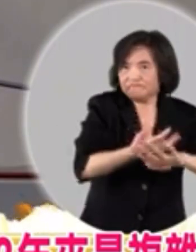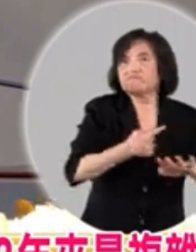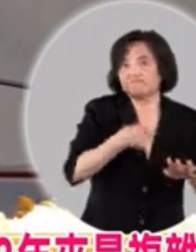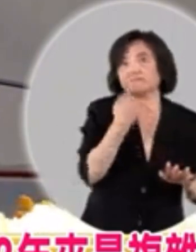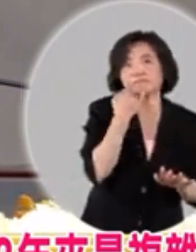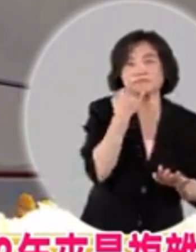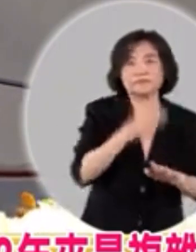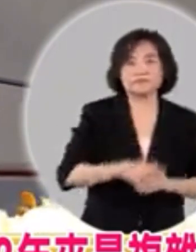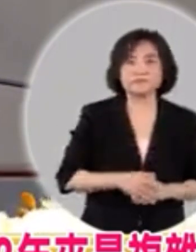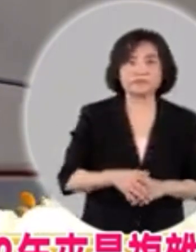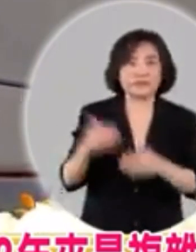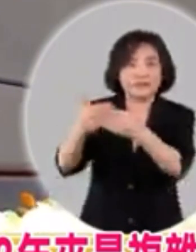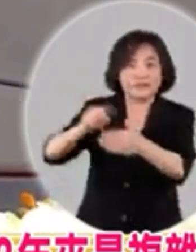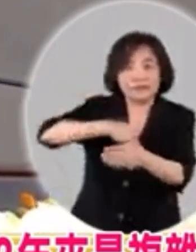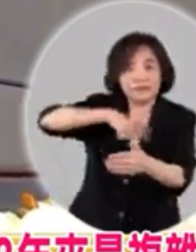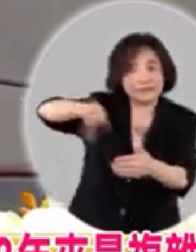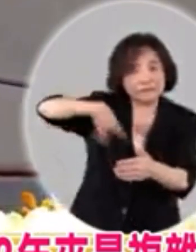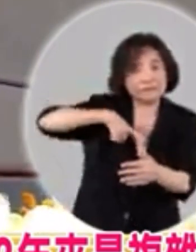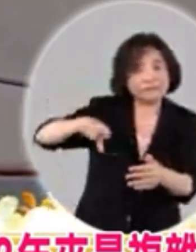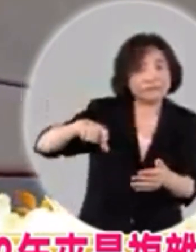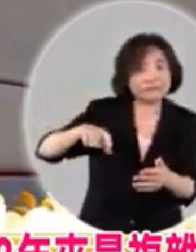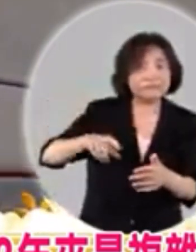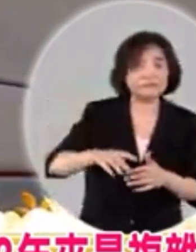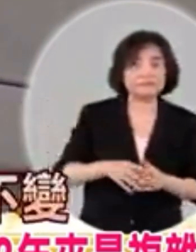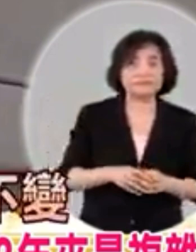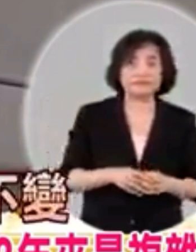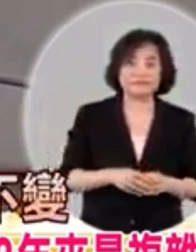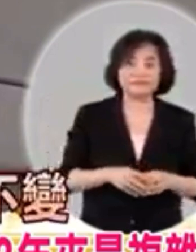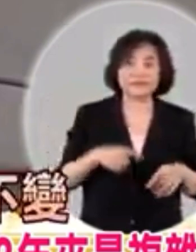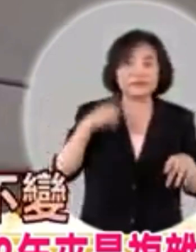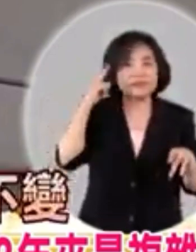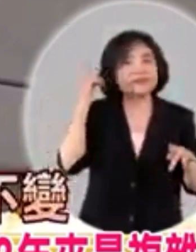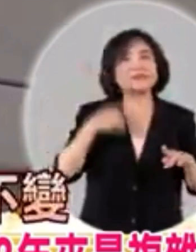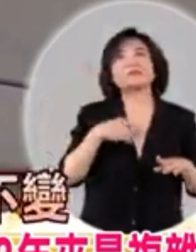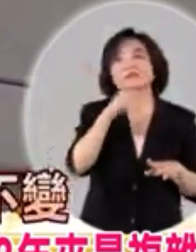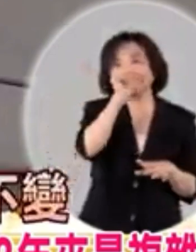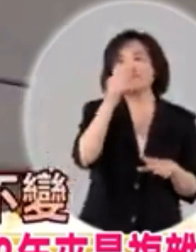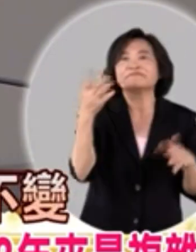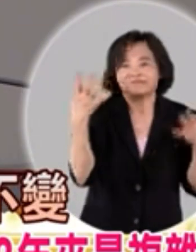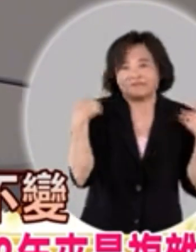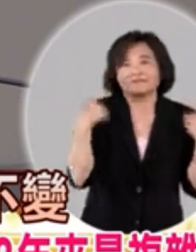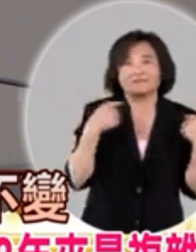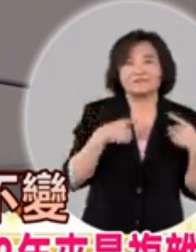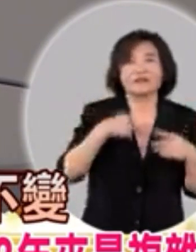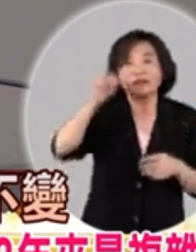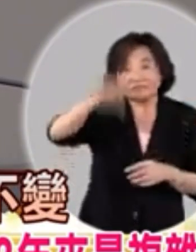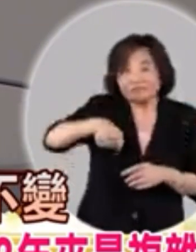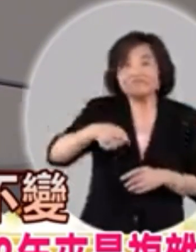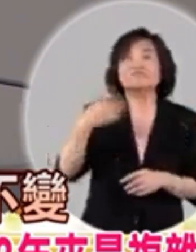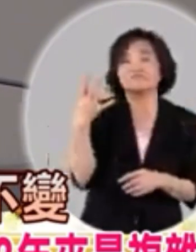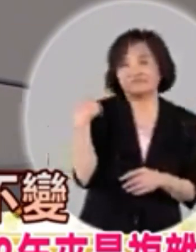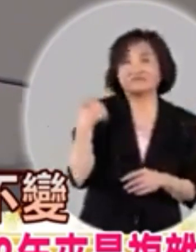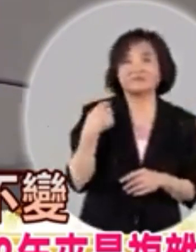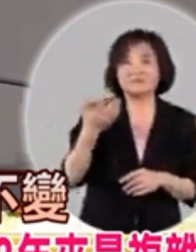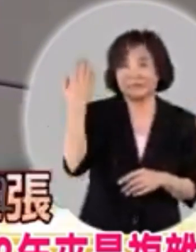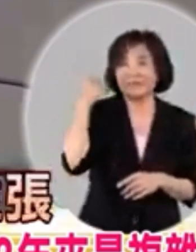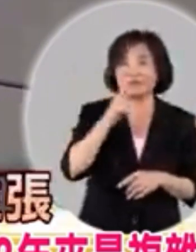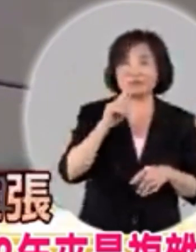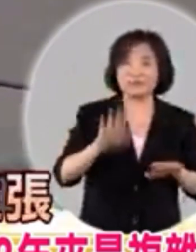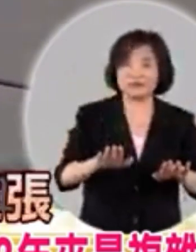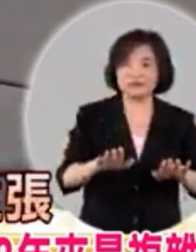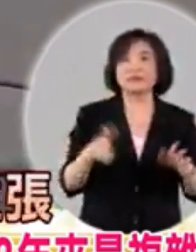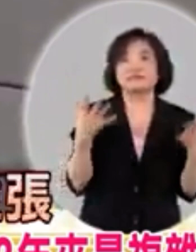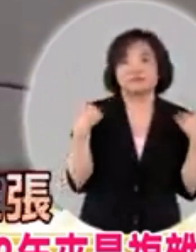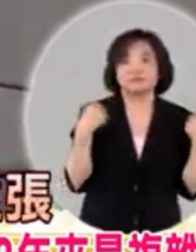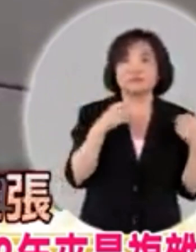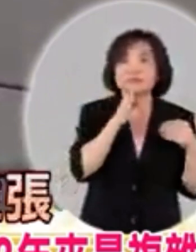在两岸关系上的立场，我们善意不变，承诺不变，维持现状